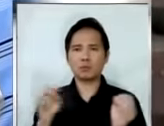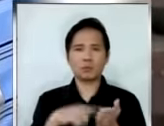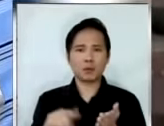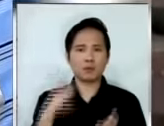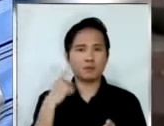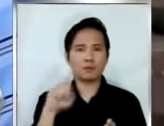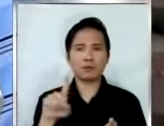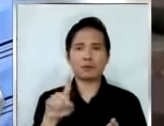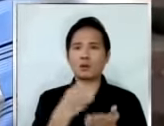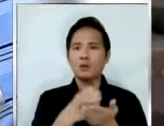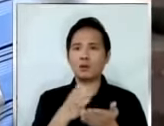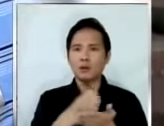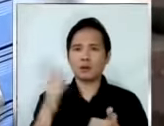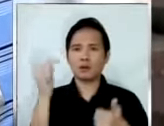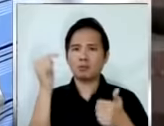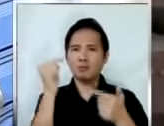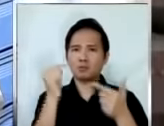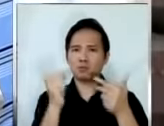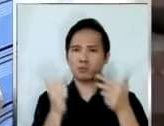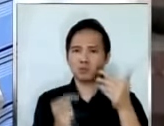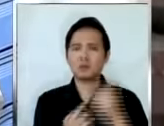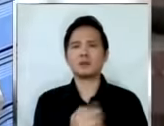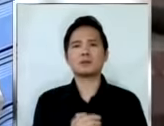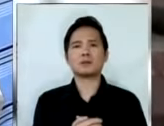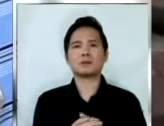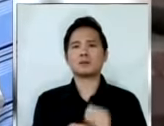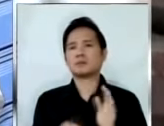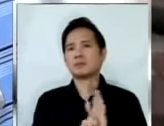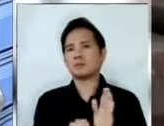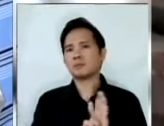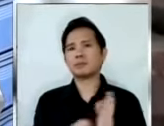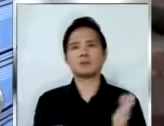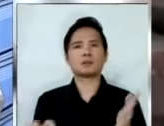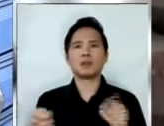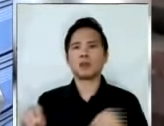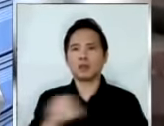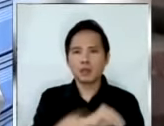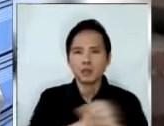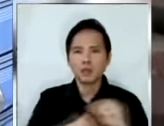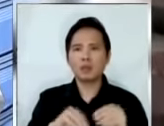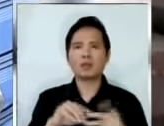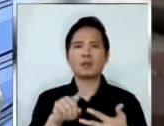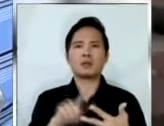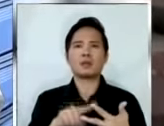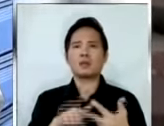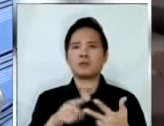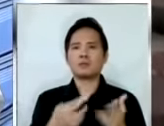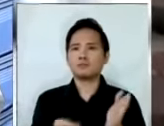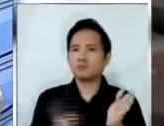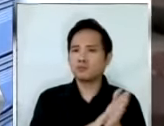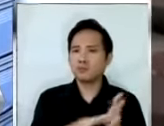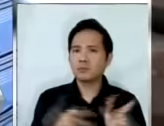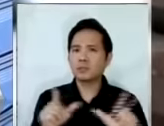indirect expense. Yung bayad mo sa amortization mo, yung bayad mo sa registration mo, yung bayad mo